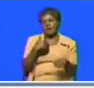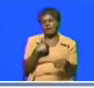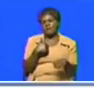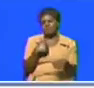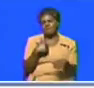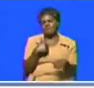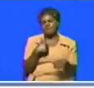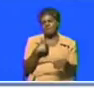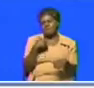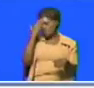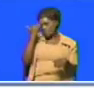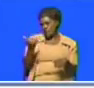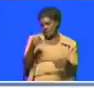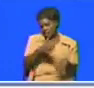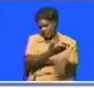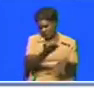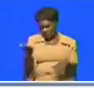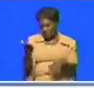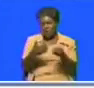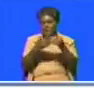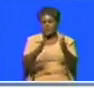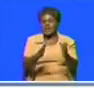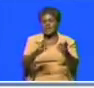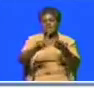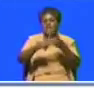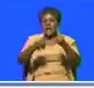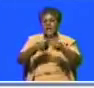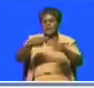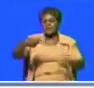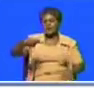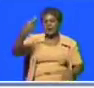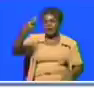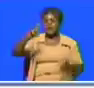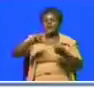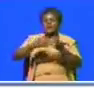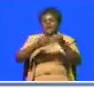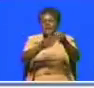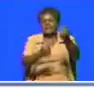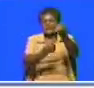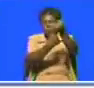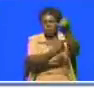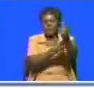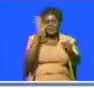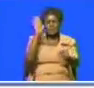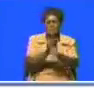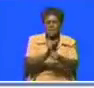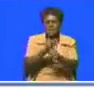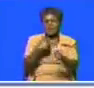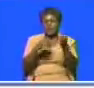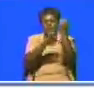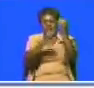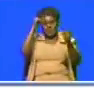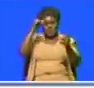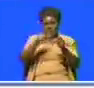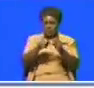manake hawa ni viongozi ambao wana hadhi kubwa. Hawa ni viongozi ambao wana wafuasi wengi katika taifa hili. Kumbuka ya